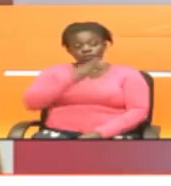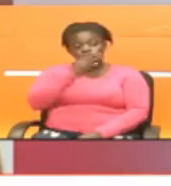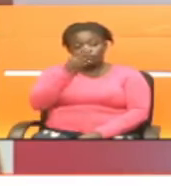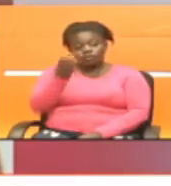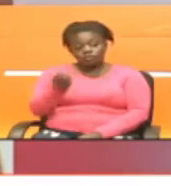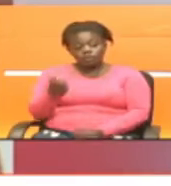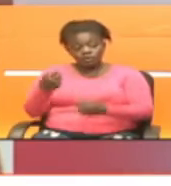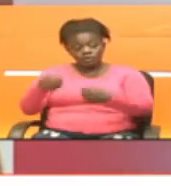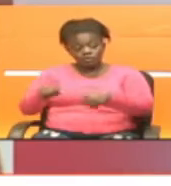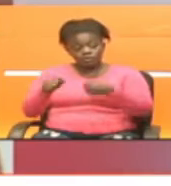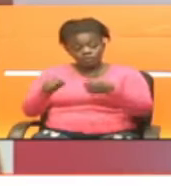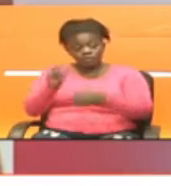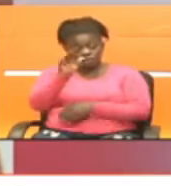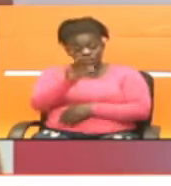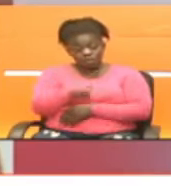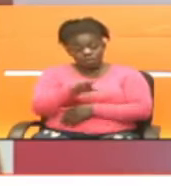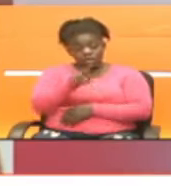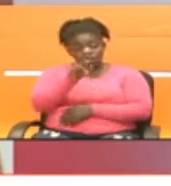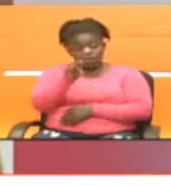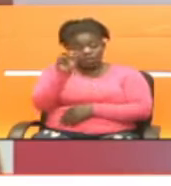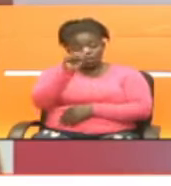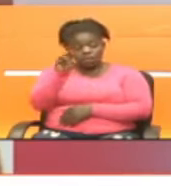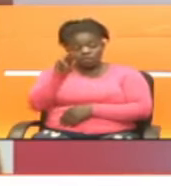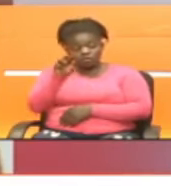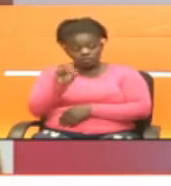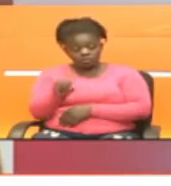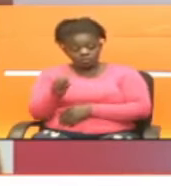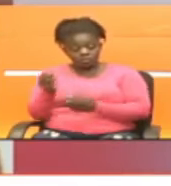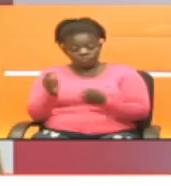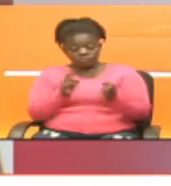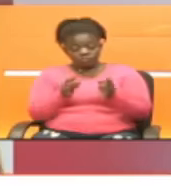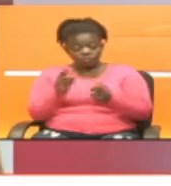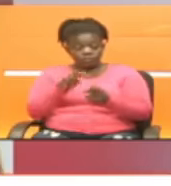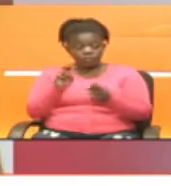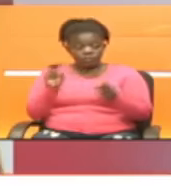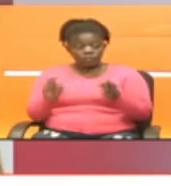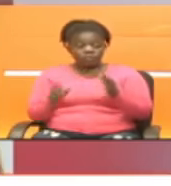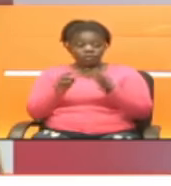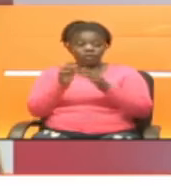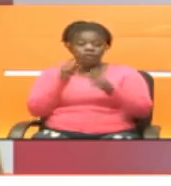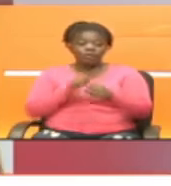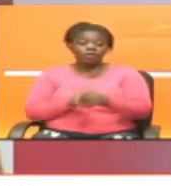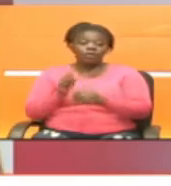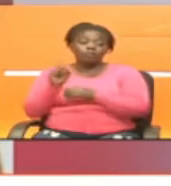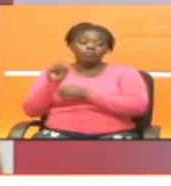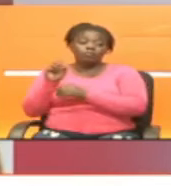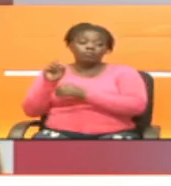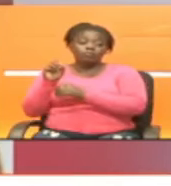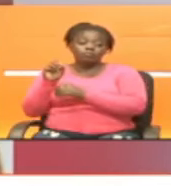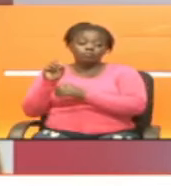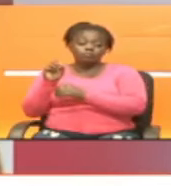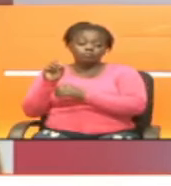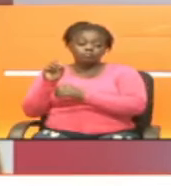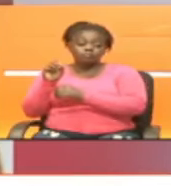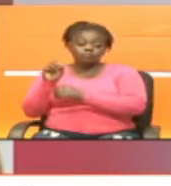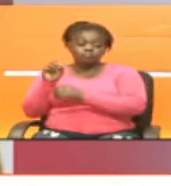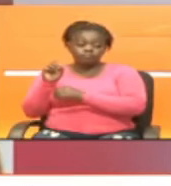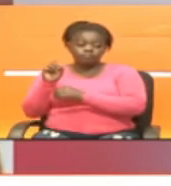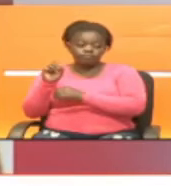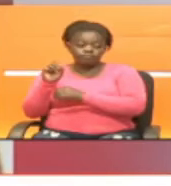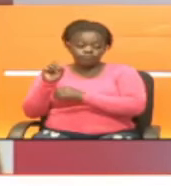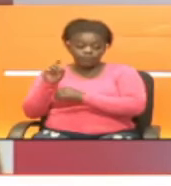ziwa buda buda kusijia kasawo gavuwe chitali chabuliji ya buda waka kusawa tano ezo kumacha kuluku sabla wiki wedi kupanga